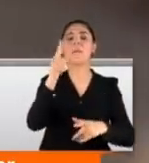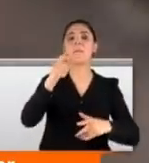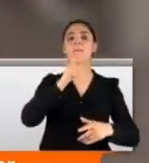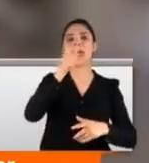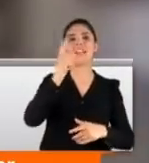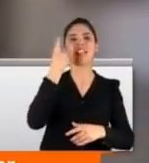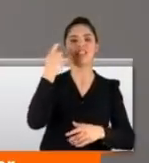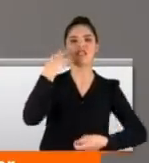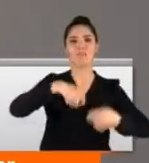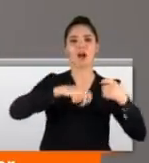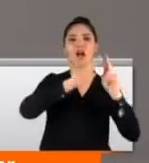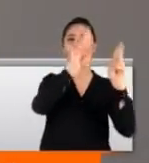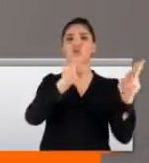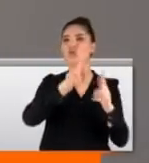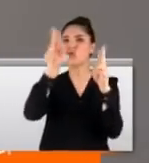Bankası'nın şubeleri vardı.